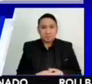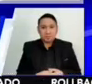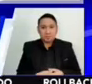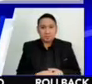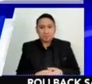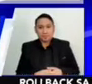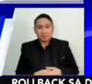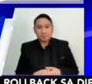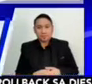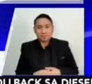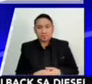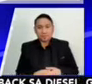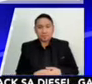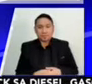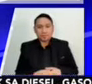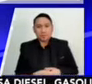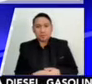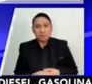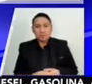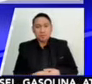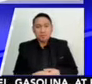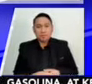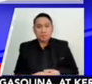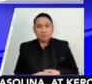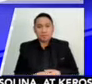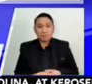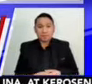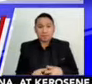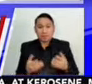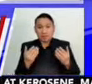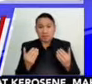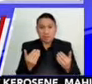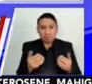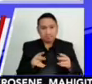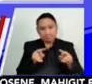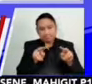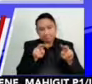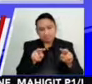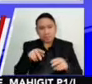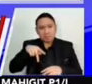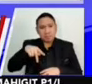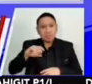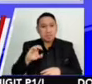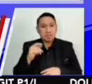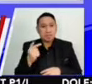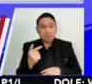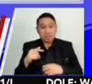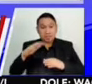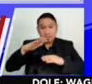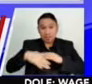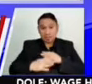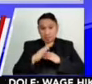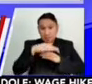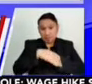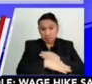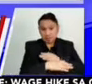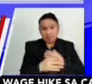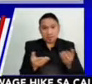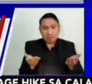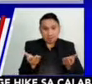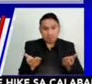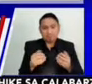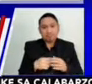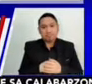baha Igan sa ngayon nakabantay ang Philippine coast guard sa Mga baybayin sa probinsya ng Pangasinan samantala 11